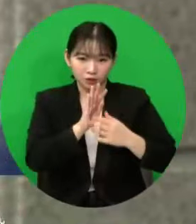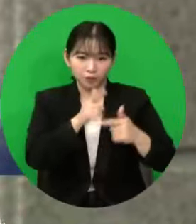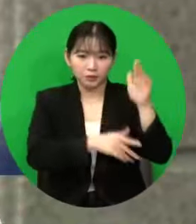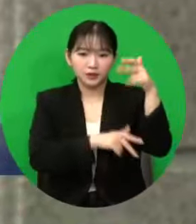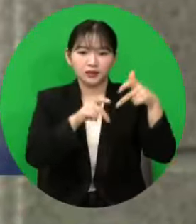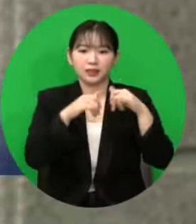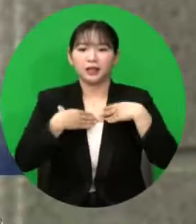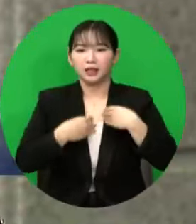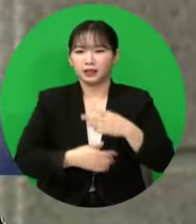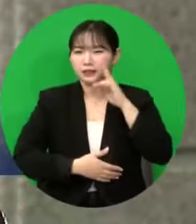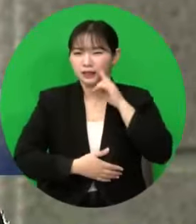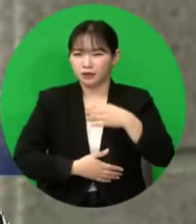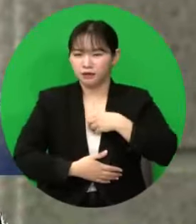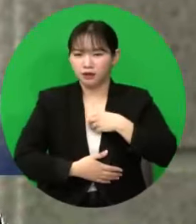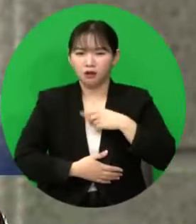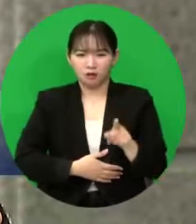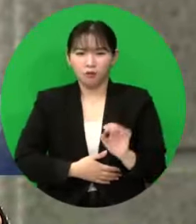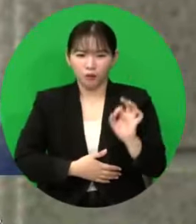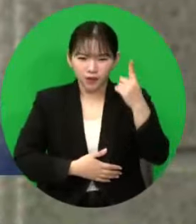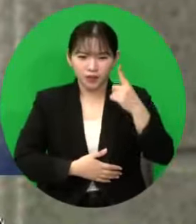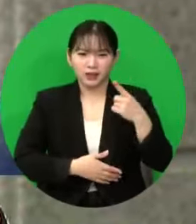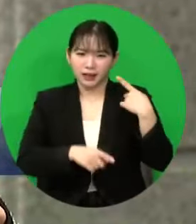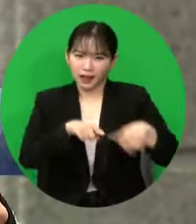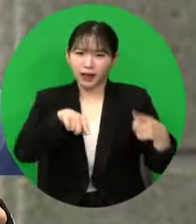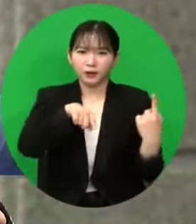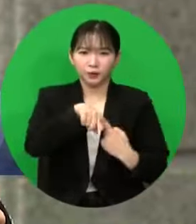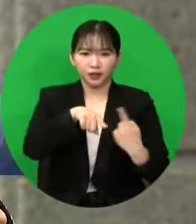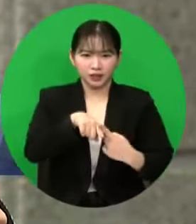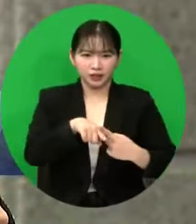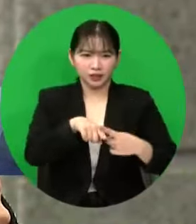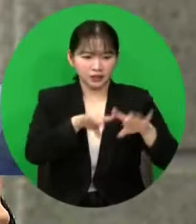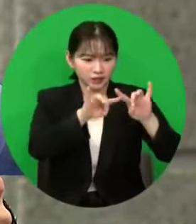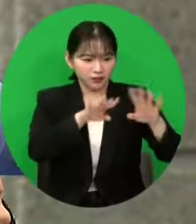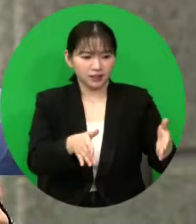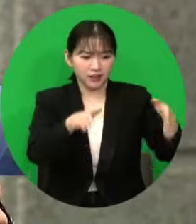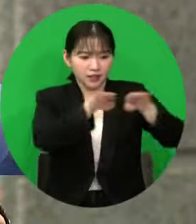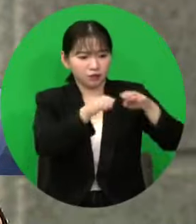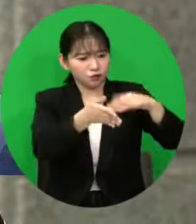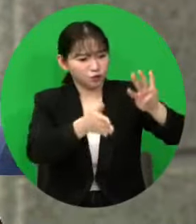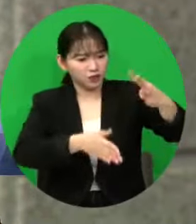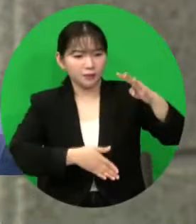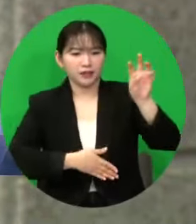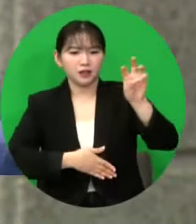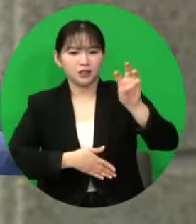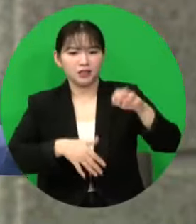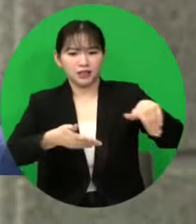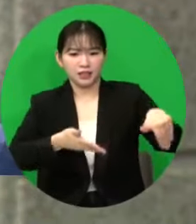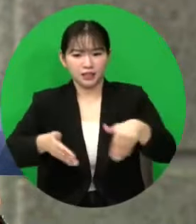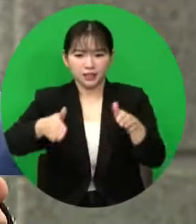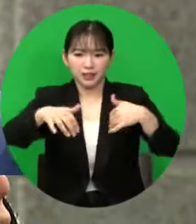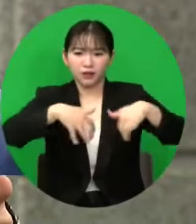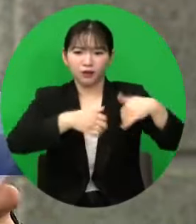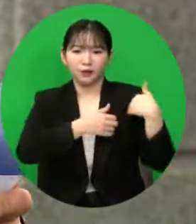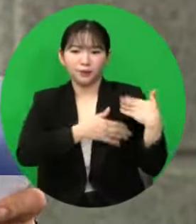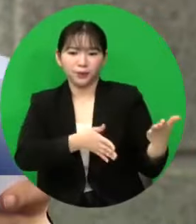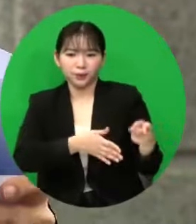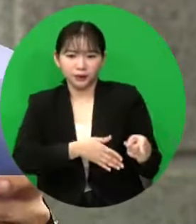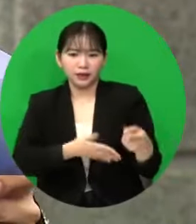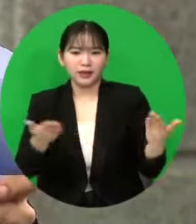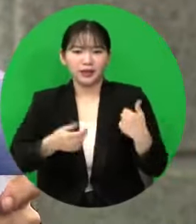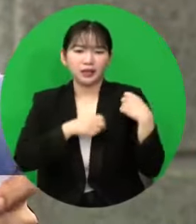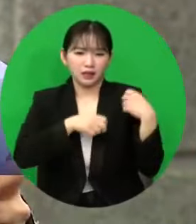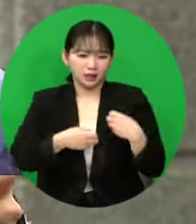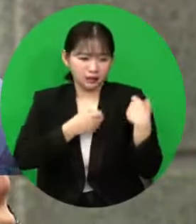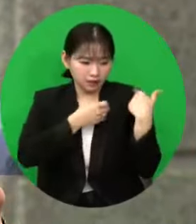장애인의 안전을 심각하게 위협할 수 있는 흉기를 430대나 길거리에 방치하겠다는